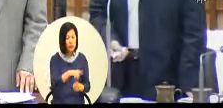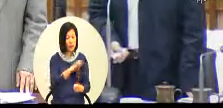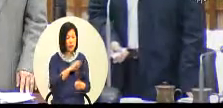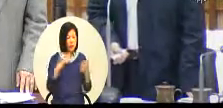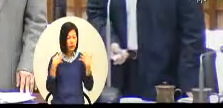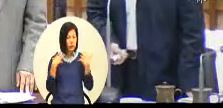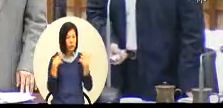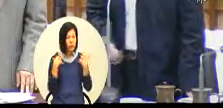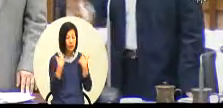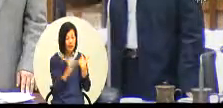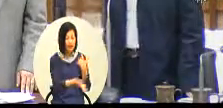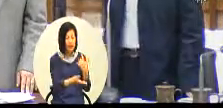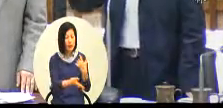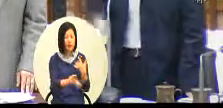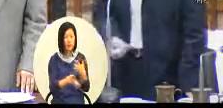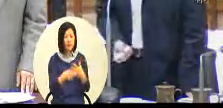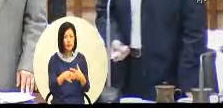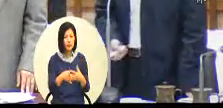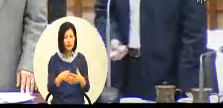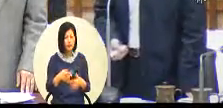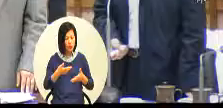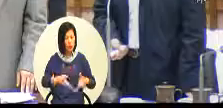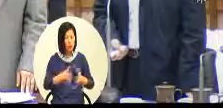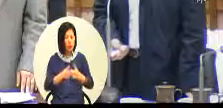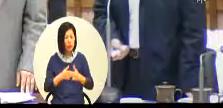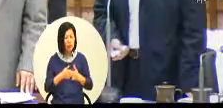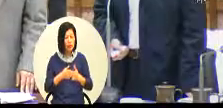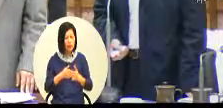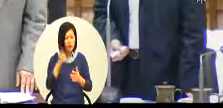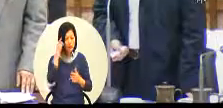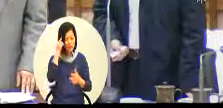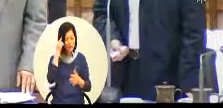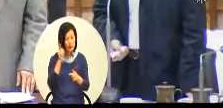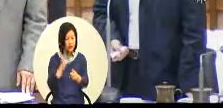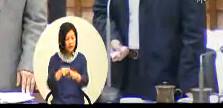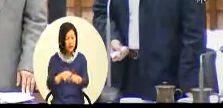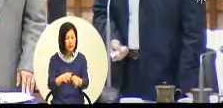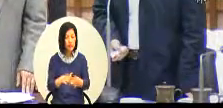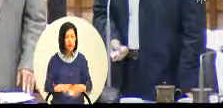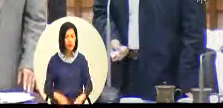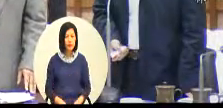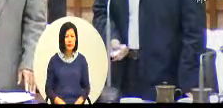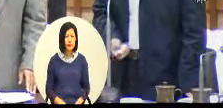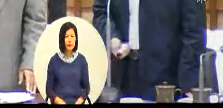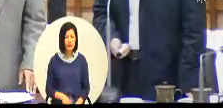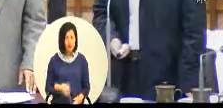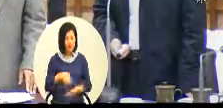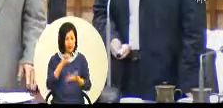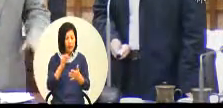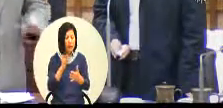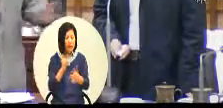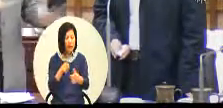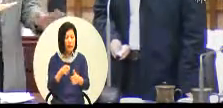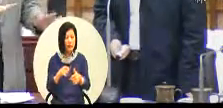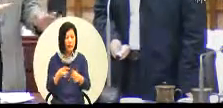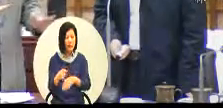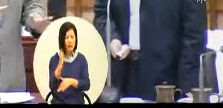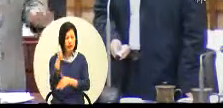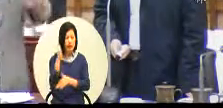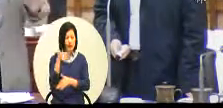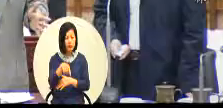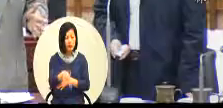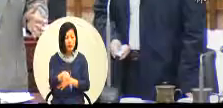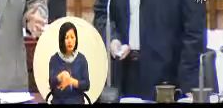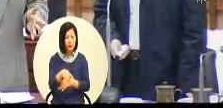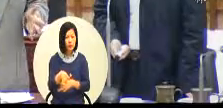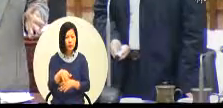我们地方这50%，这是一个很重要的一个指标。 留言这种建议，其实我们地方政府也有其他的地方